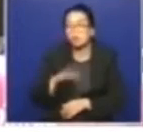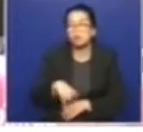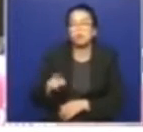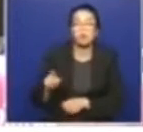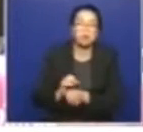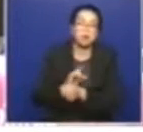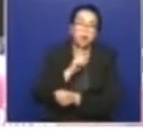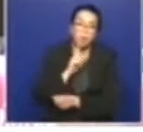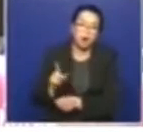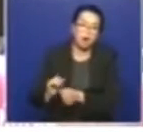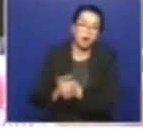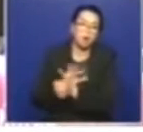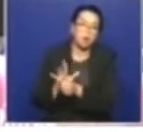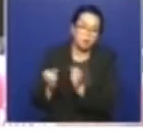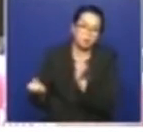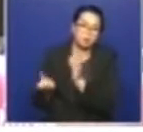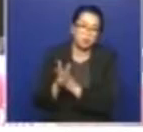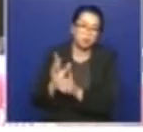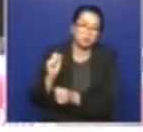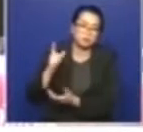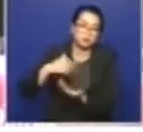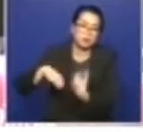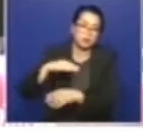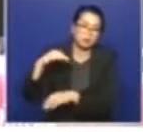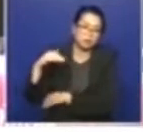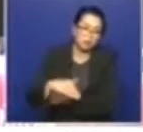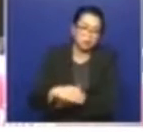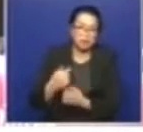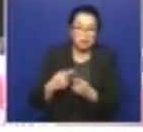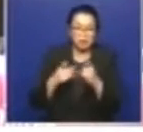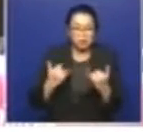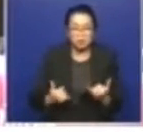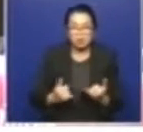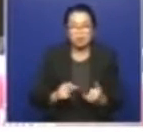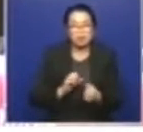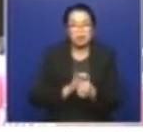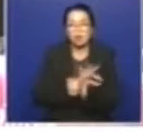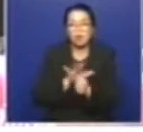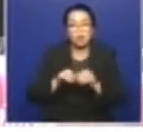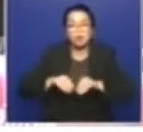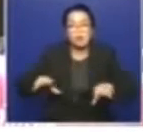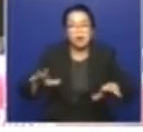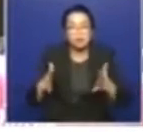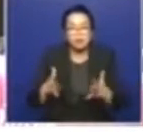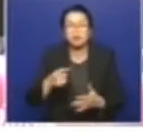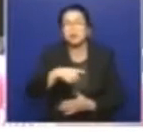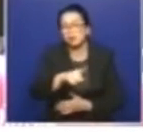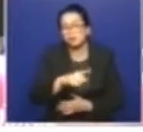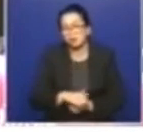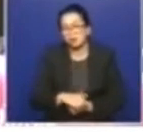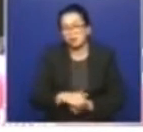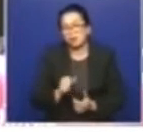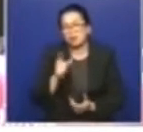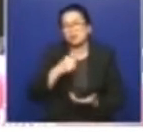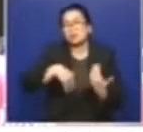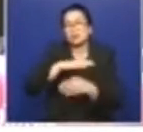นท่านคิดสิครับว่าวันนี้แม้ไม่มีโควิดเนี่ยท่านก็เดี้ยงนะก่อนโควิดจะมาท่านรอแ